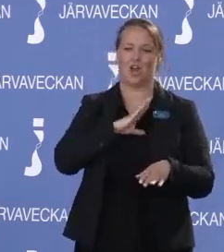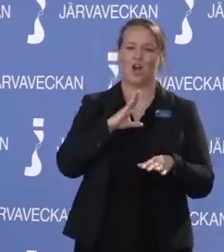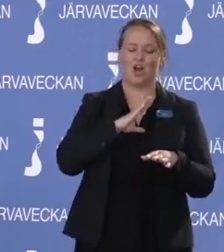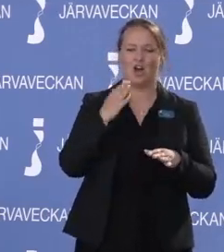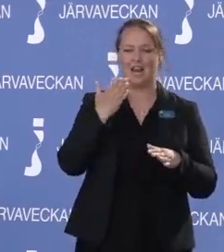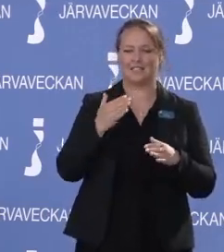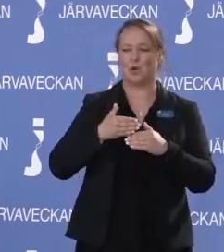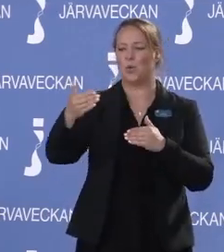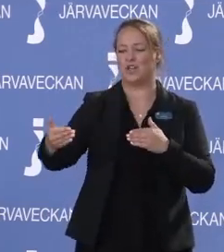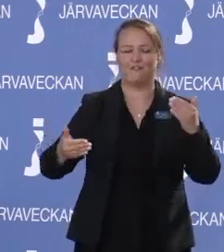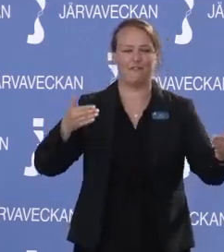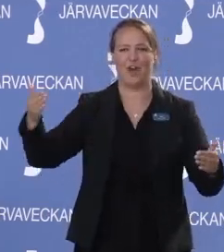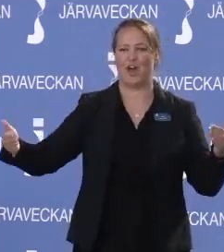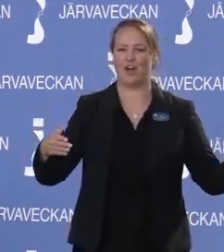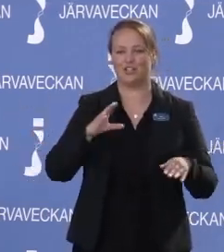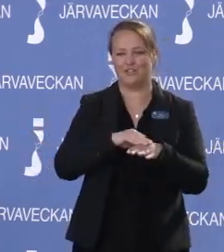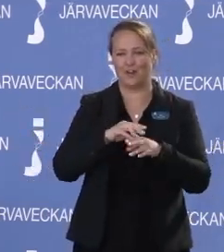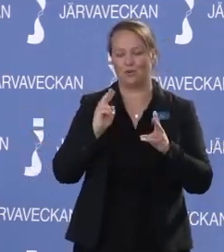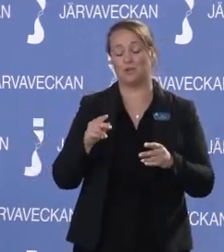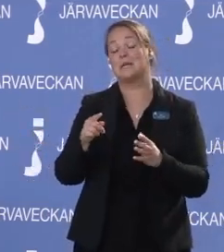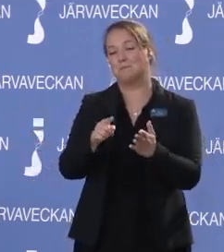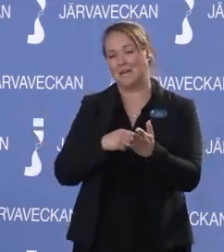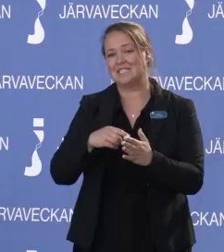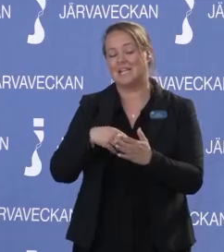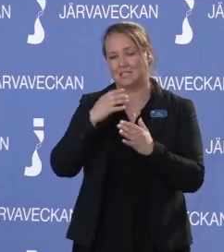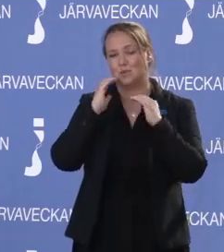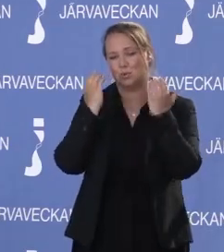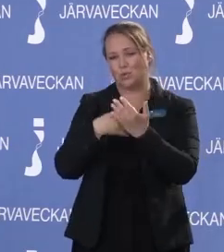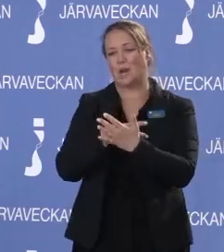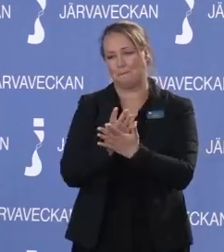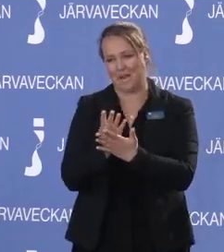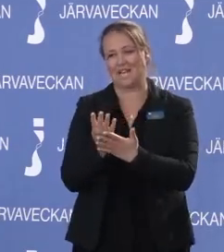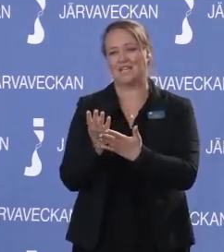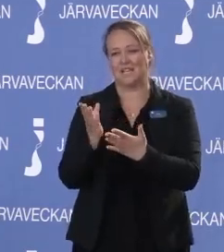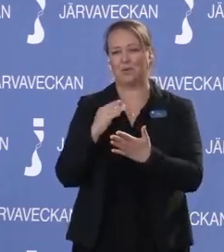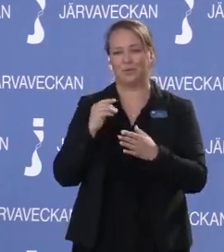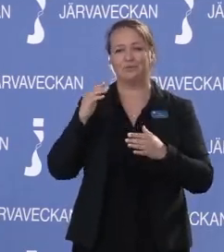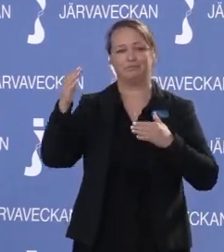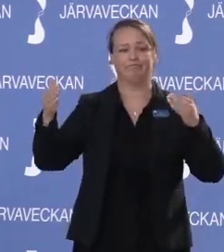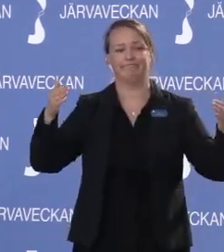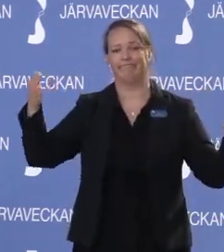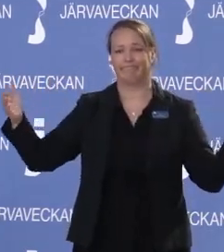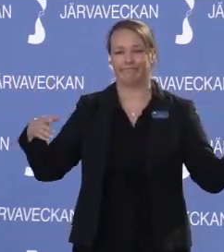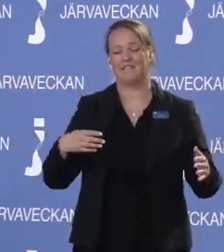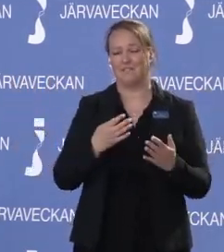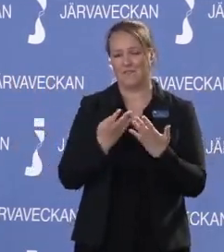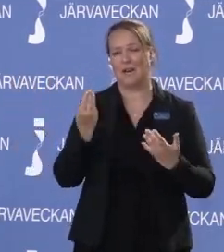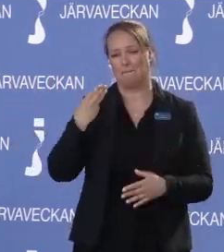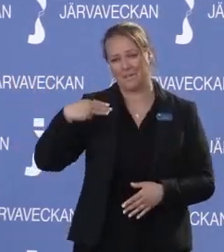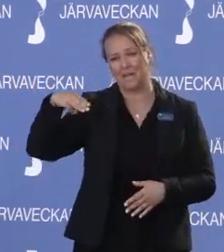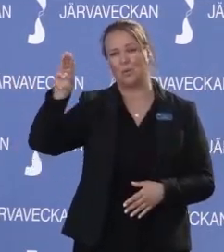Sveriges gränser, eller framförallt på sociala medier så når vi ut där. Vår liksom räckvidd på sociala medier är ju i miljontals.